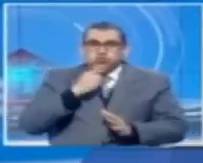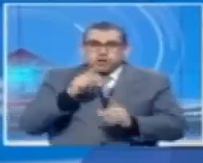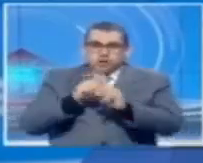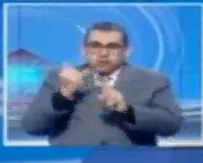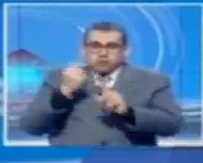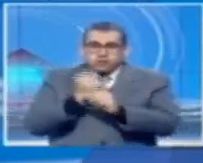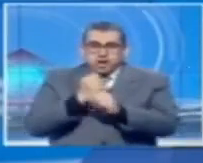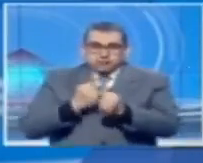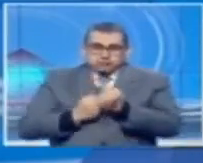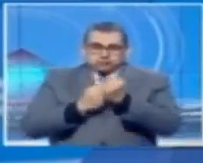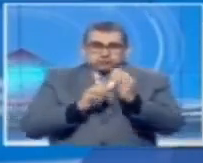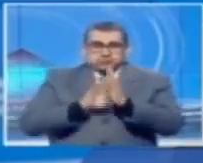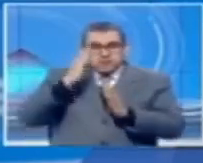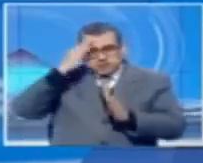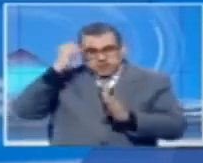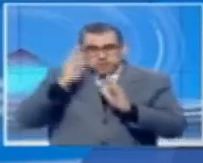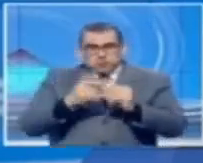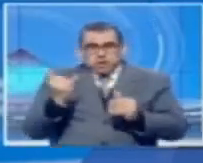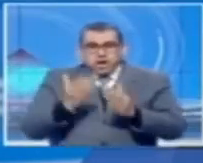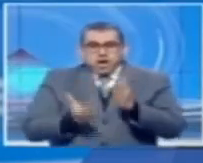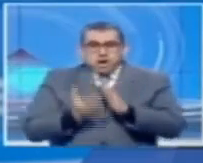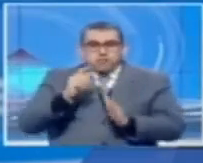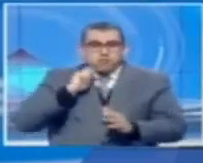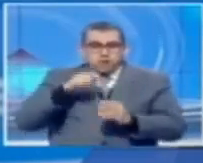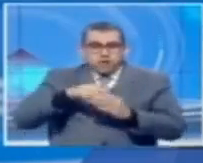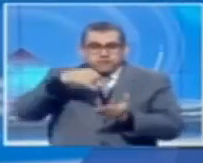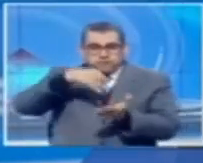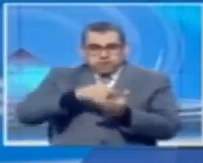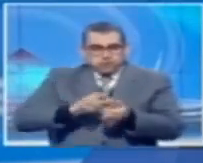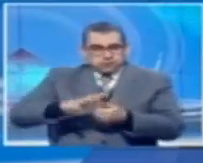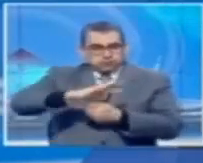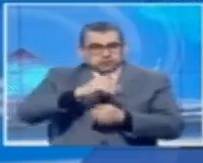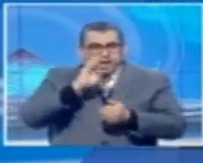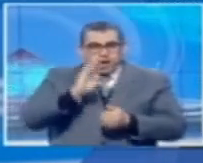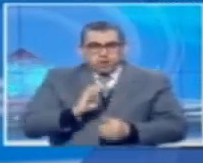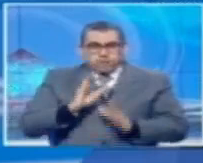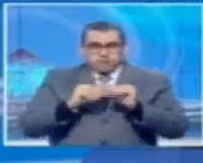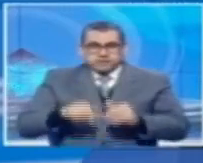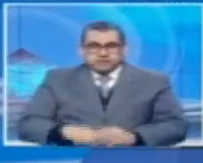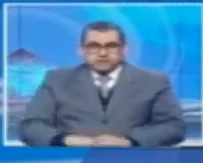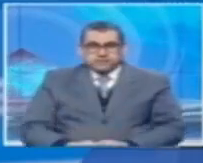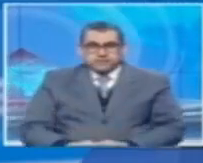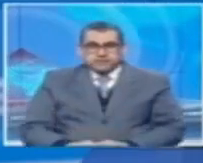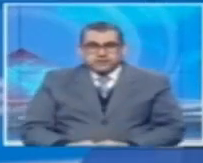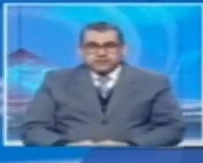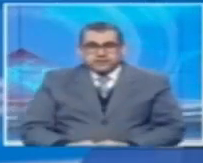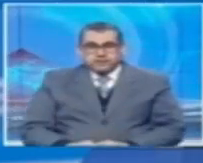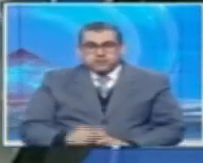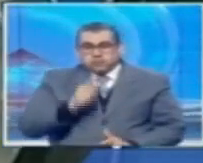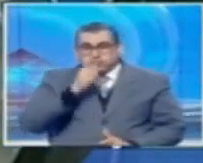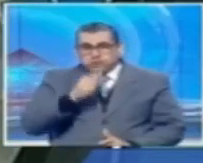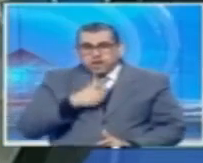ودورها في الدفع بالتنمية في صعيد مصر، وخصوصا أنها محافظة محورية في جنوب مصر؟ هو أولا احنا